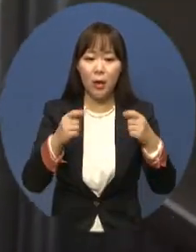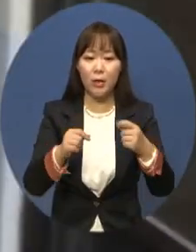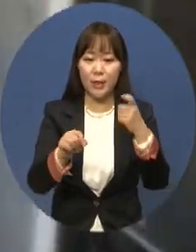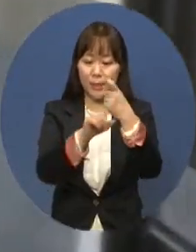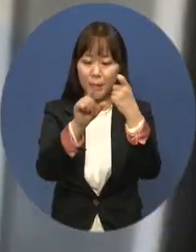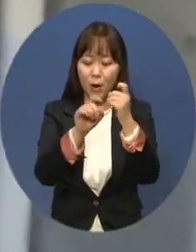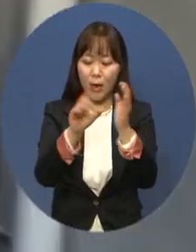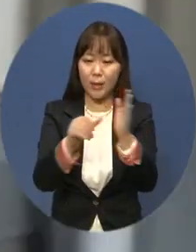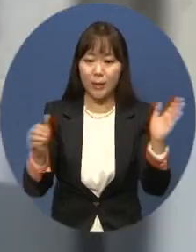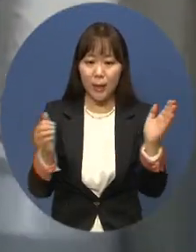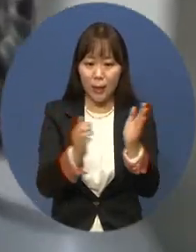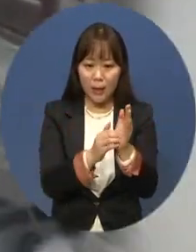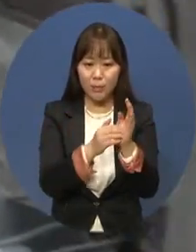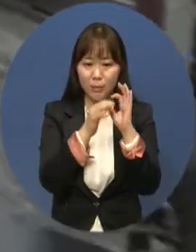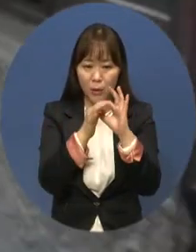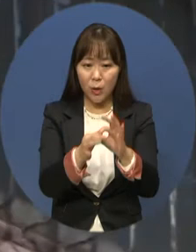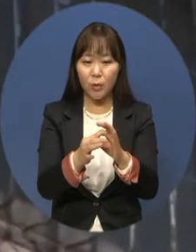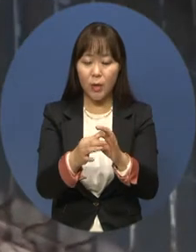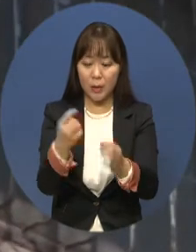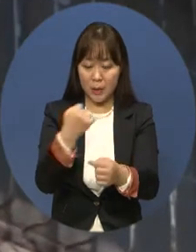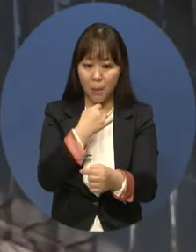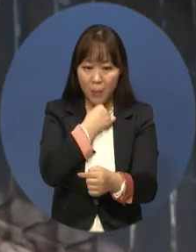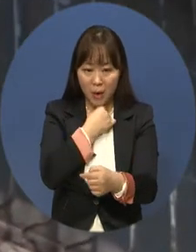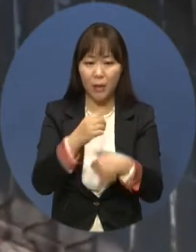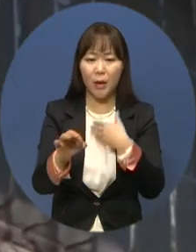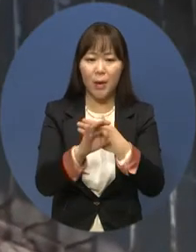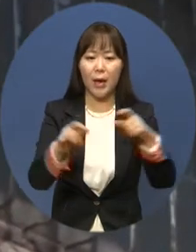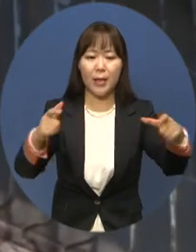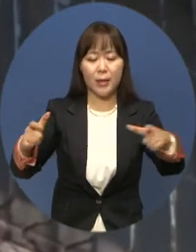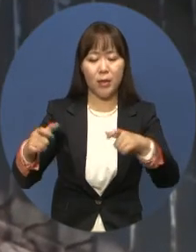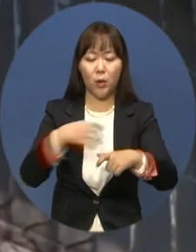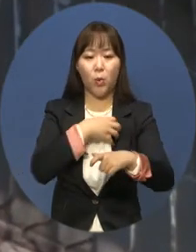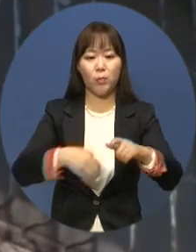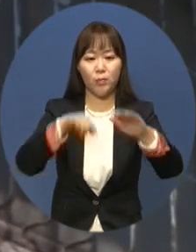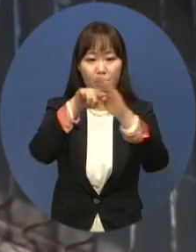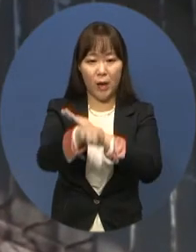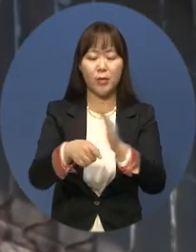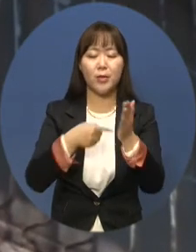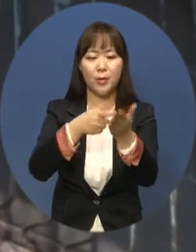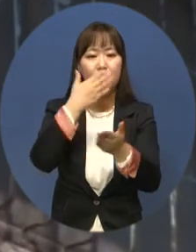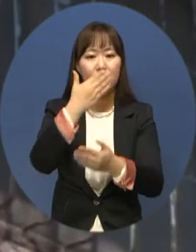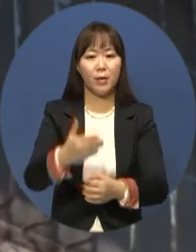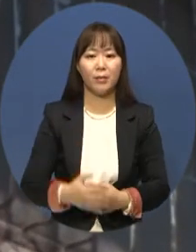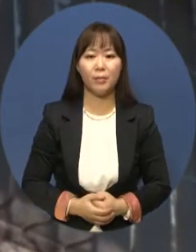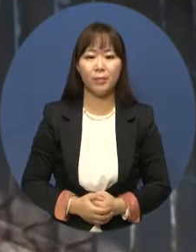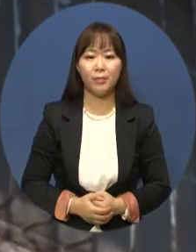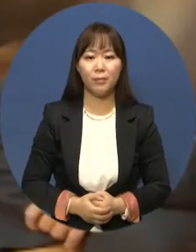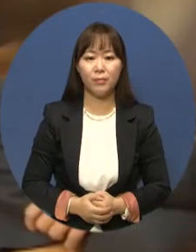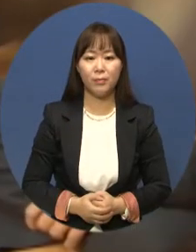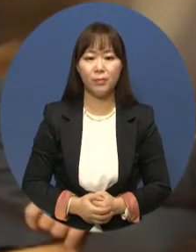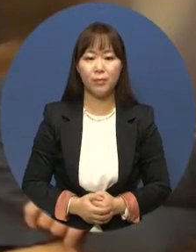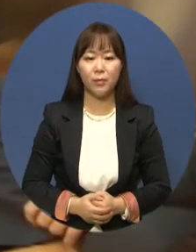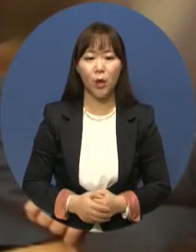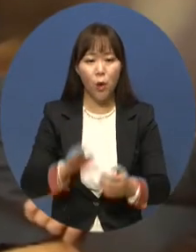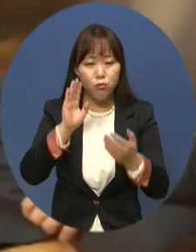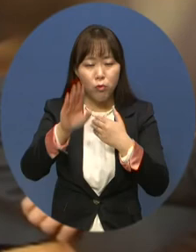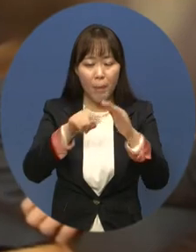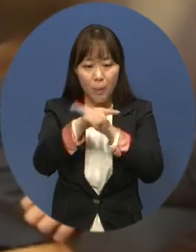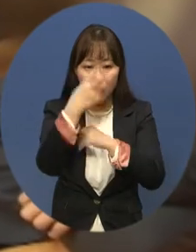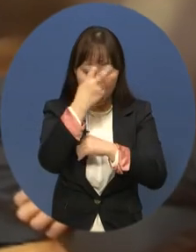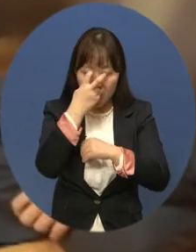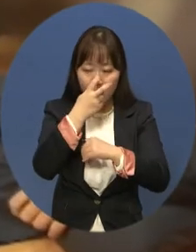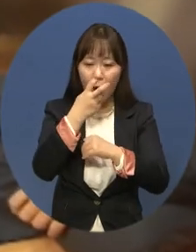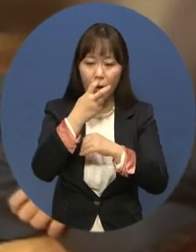11월 까지 진행되며 신청을 원할 경우 각 지역 주민 센터를 통해 신청하면 됩니다 이후 방문 조사와